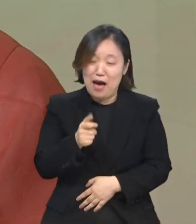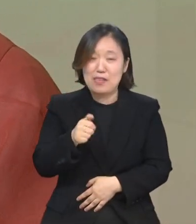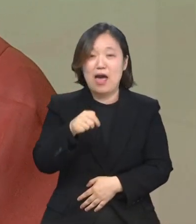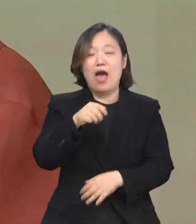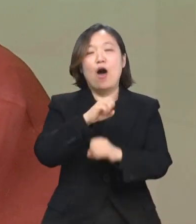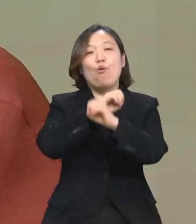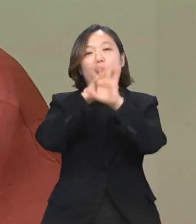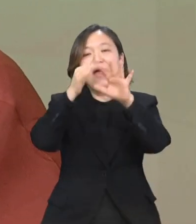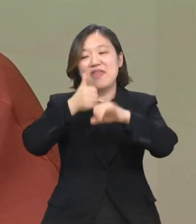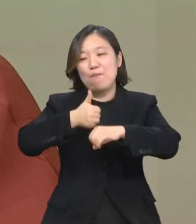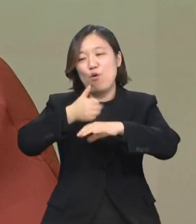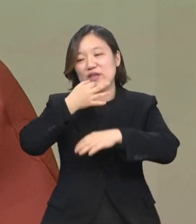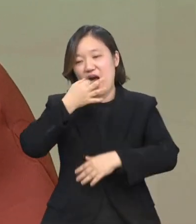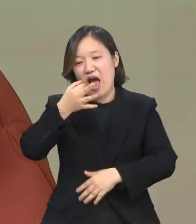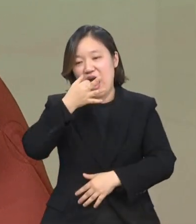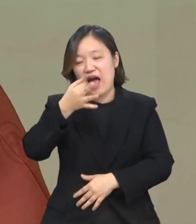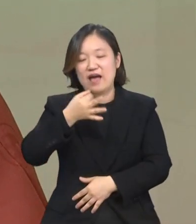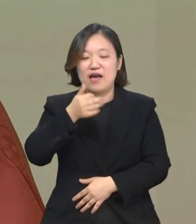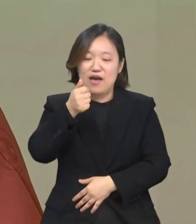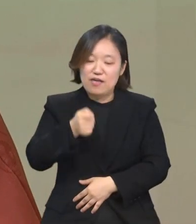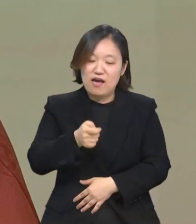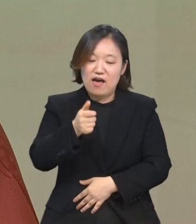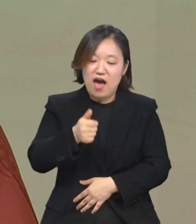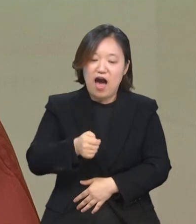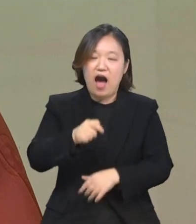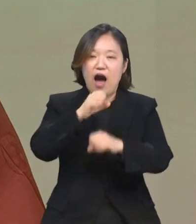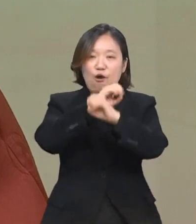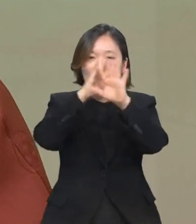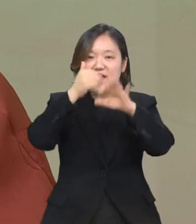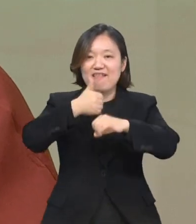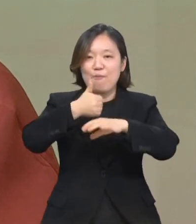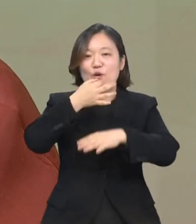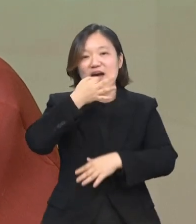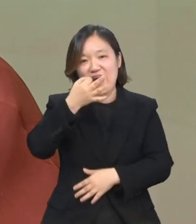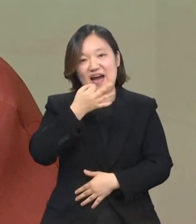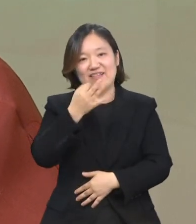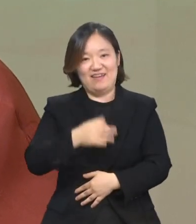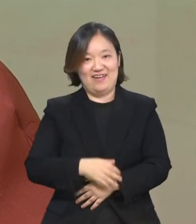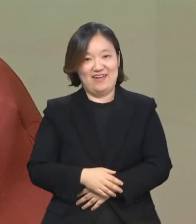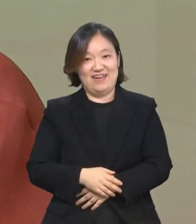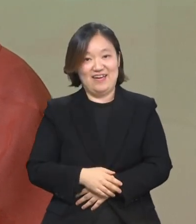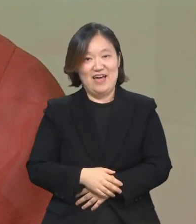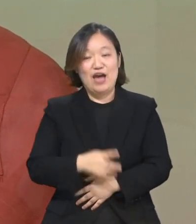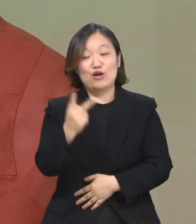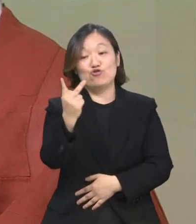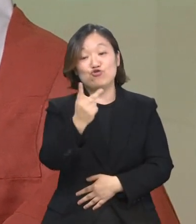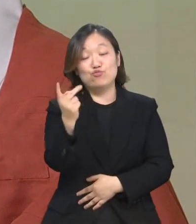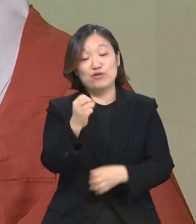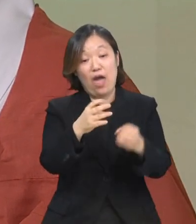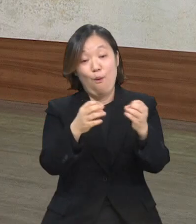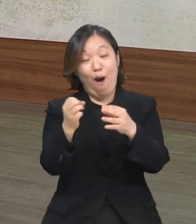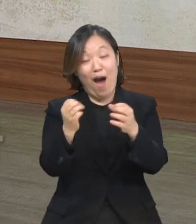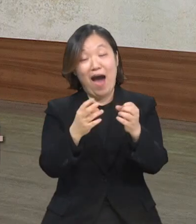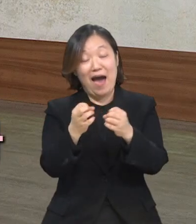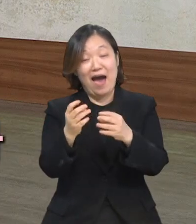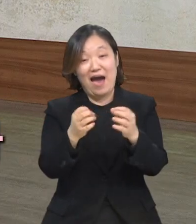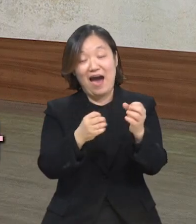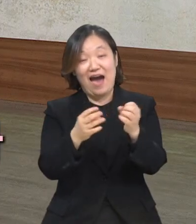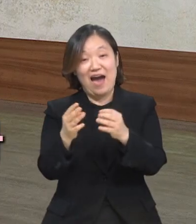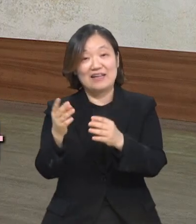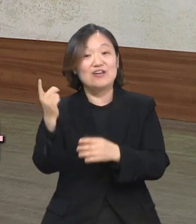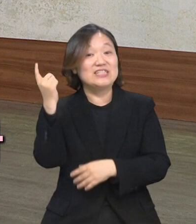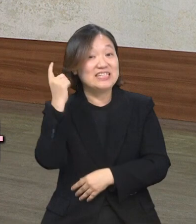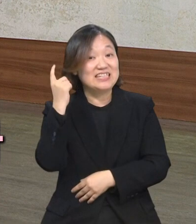두 분 이렇게 이야기를 하시는데 제가 이렇게 소리가 이렇게 은은하게 들리잖아요 대화 소리가 뭐 들으려고